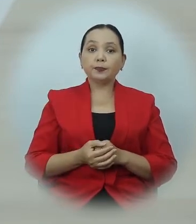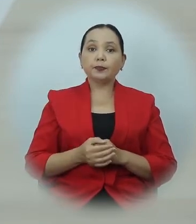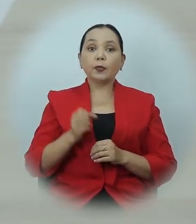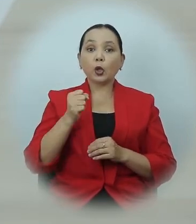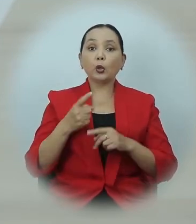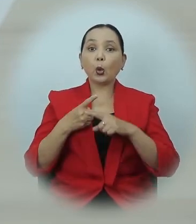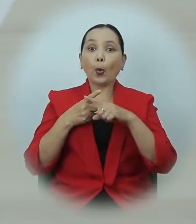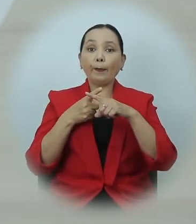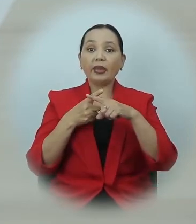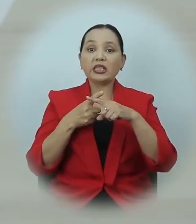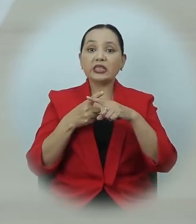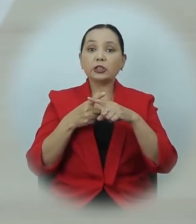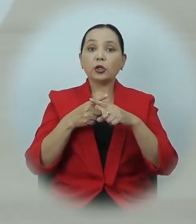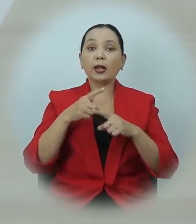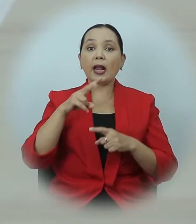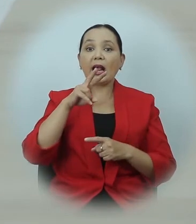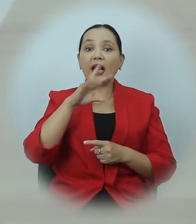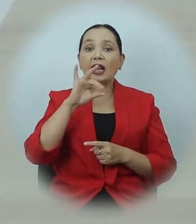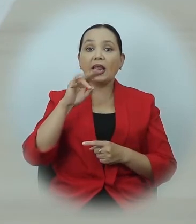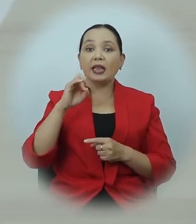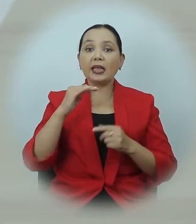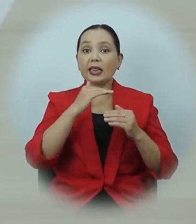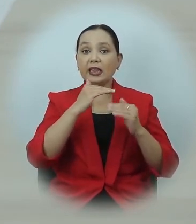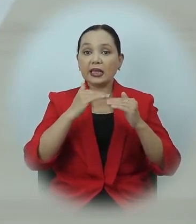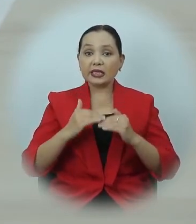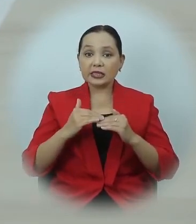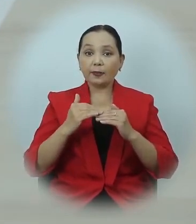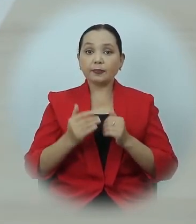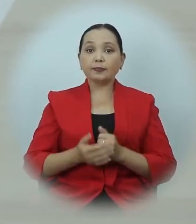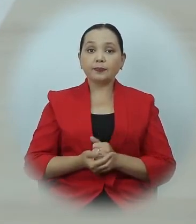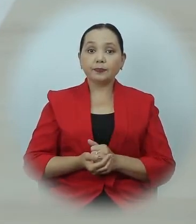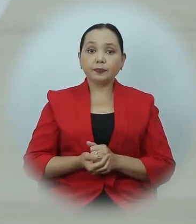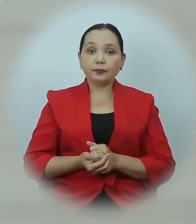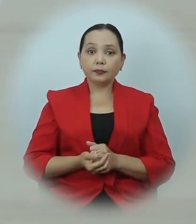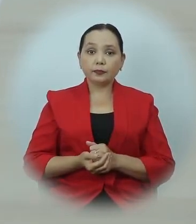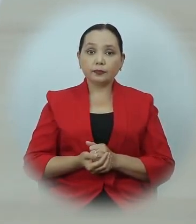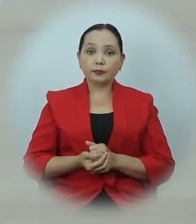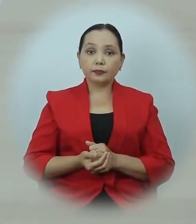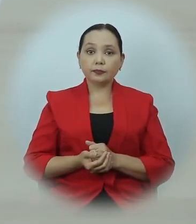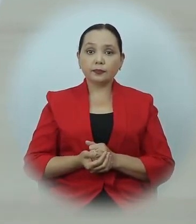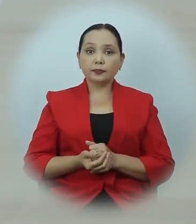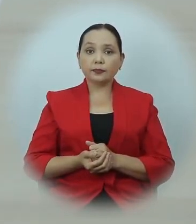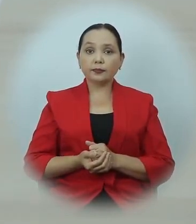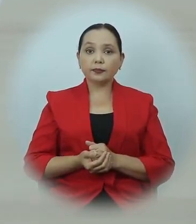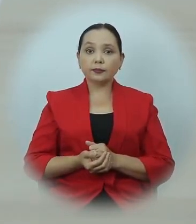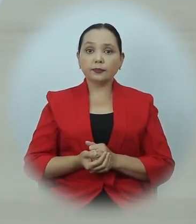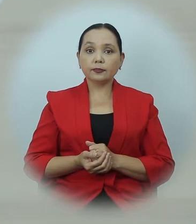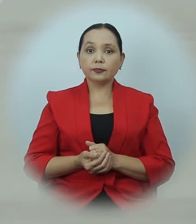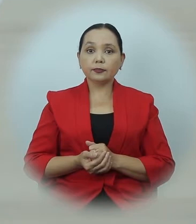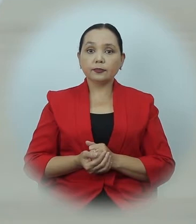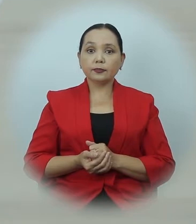до пересечения с линией низа.